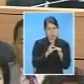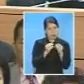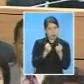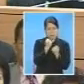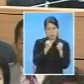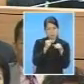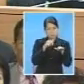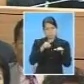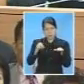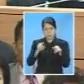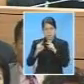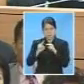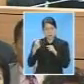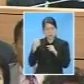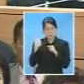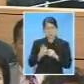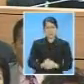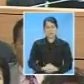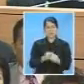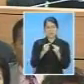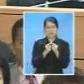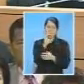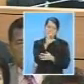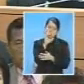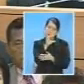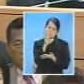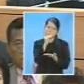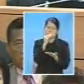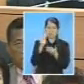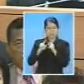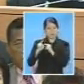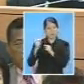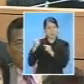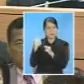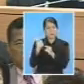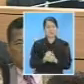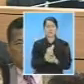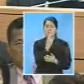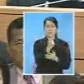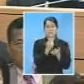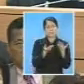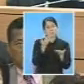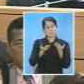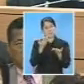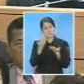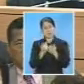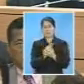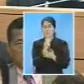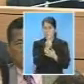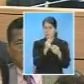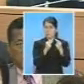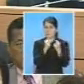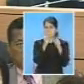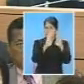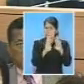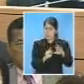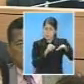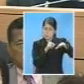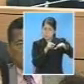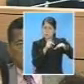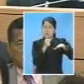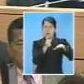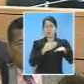แต่คันเดียวไม่ว่าเสียงนั้นจะออกมาอย่างไรไม่ว่าภาพนั้นจะมาชี้ท่านไปดูนะครับตรวจสอบรูปพรรณสันฐานของรถได้นะครับผมท้าลา